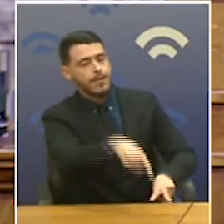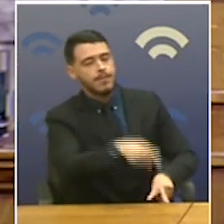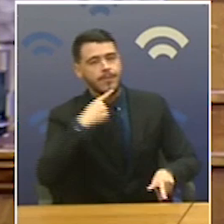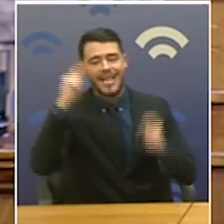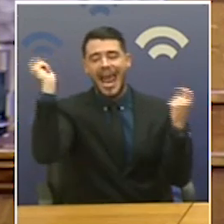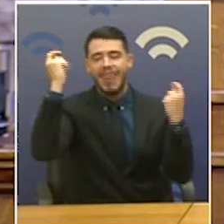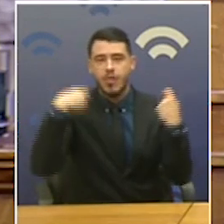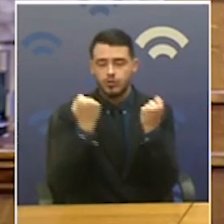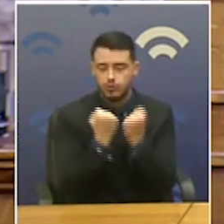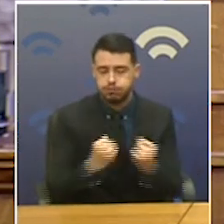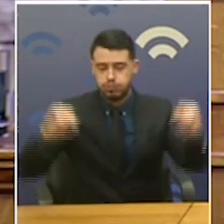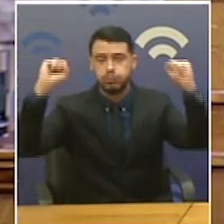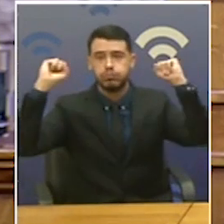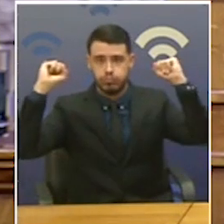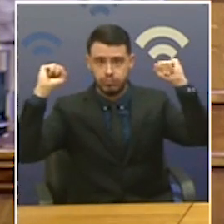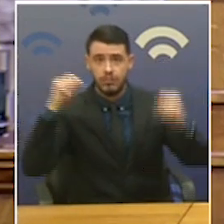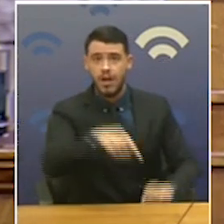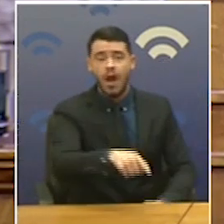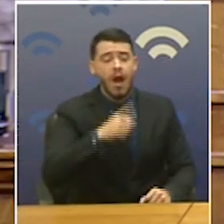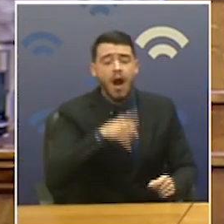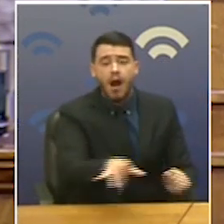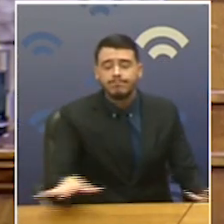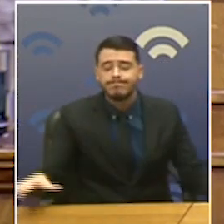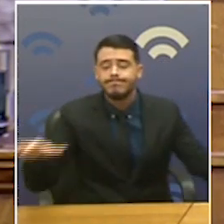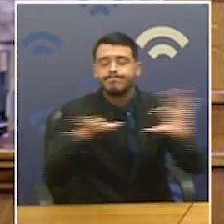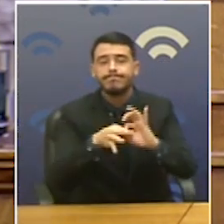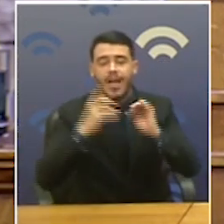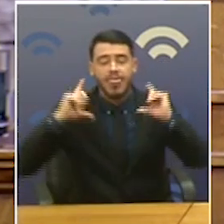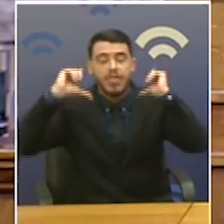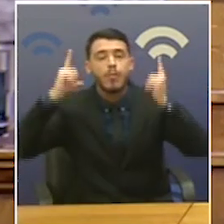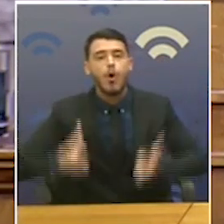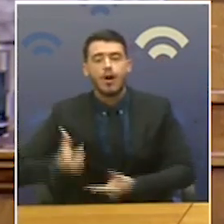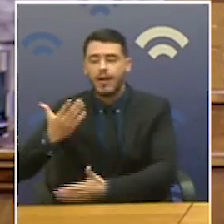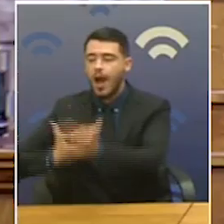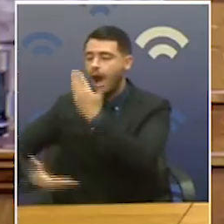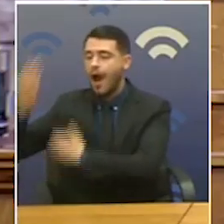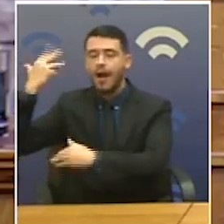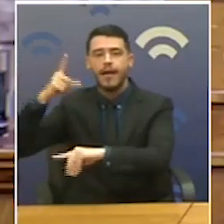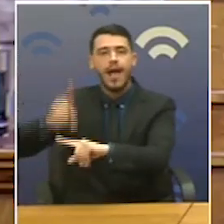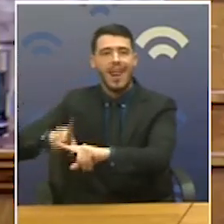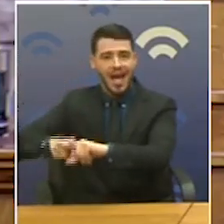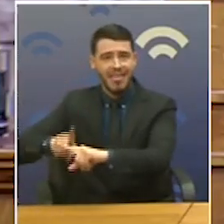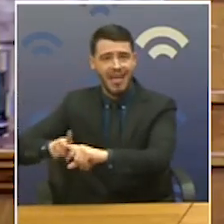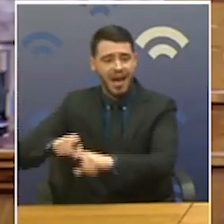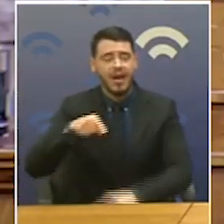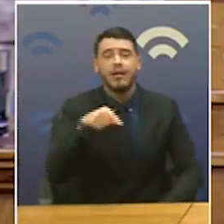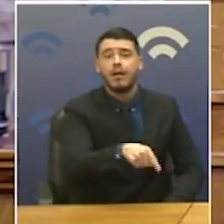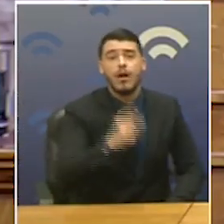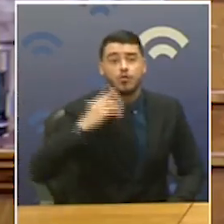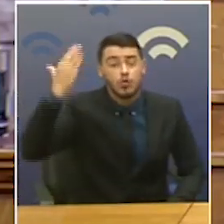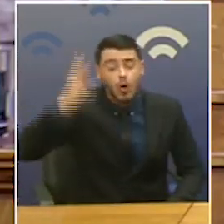νήμα που συνδέει τη δημοκρατία της αρχαίας Ελλάδος με τον πόθο για ελευθερία του 19ου